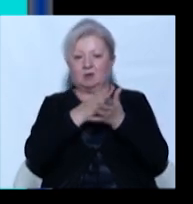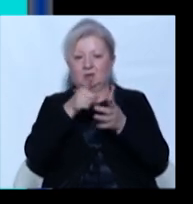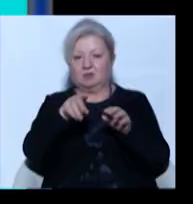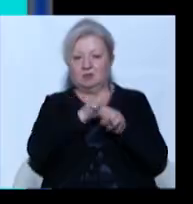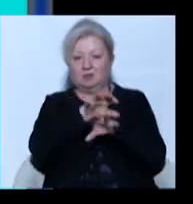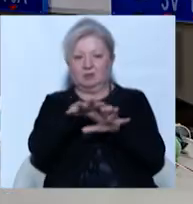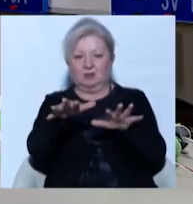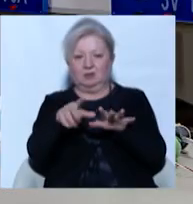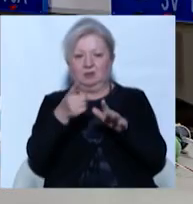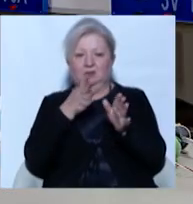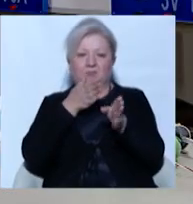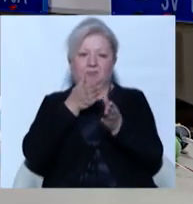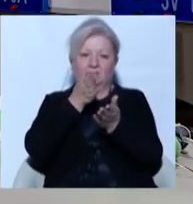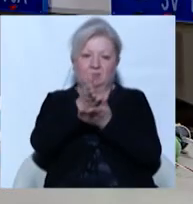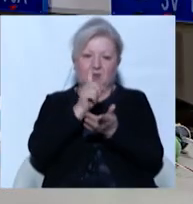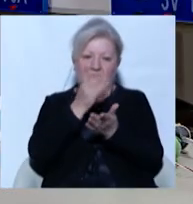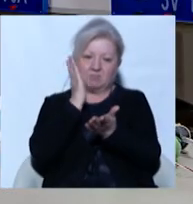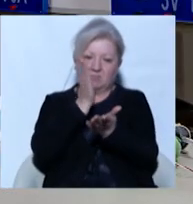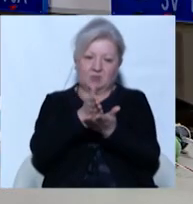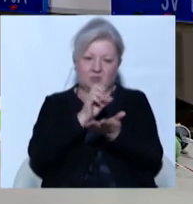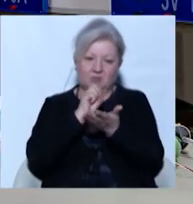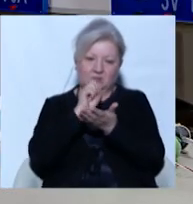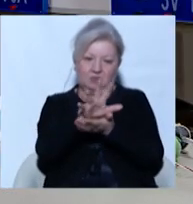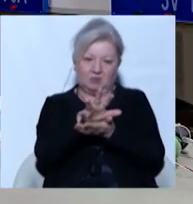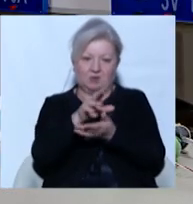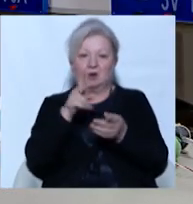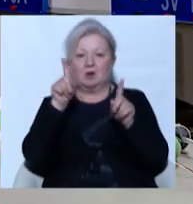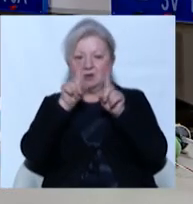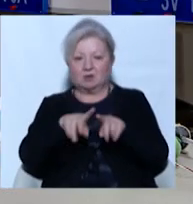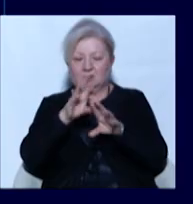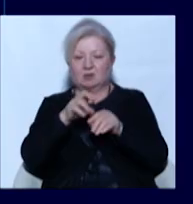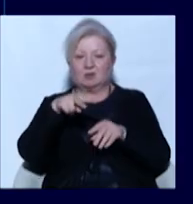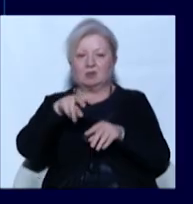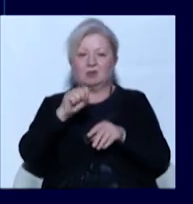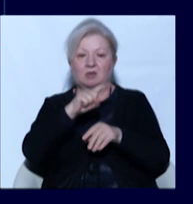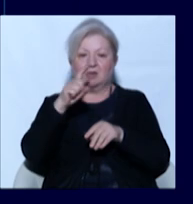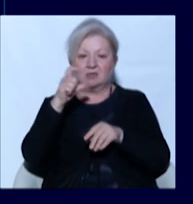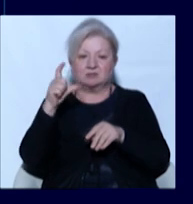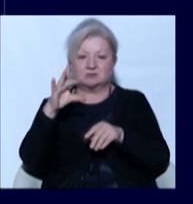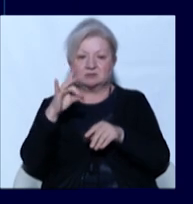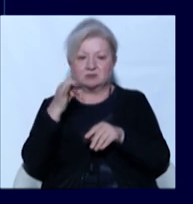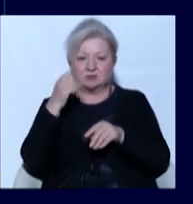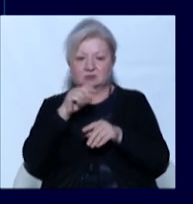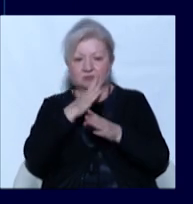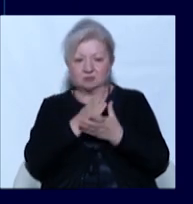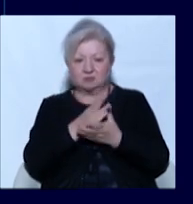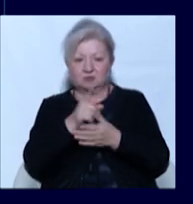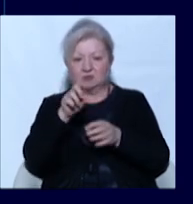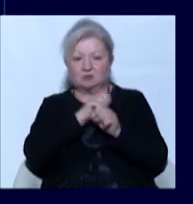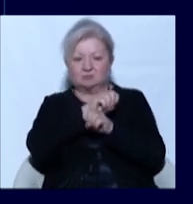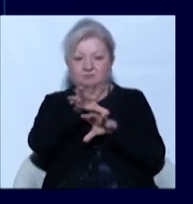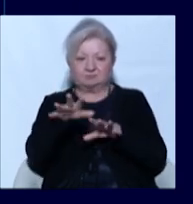რომელიც მხოლოდ ერთი მიმართულებით ანათებს სინათლეს, იგივე თქვათ ლაზერი. სინათლე რო წრფივად